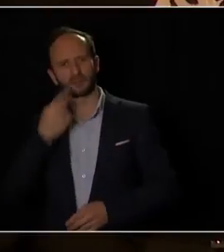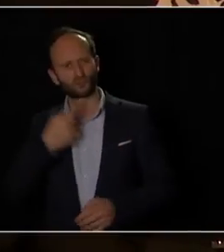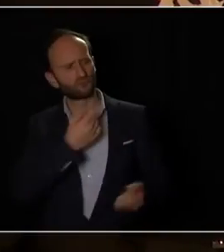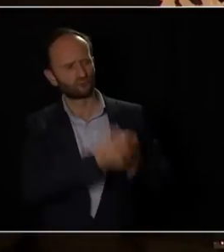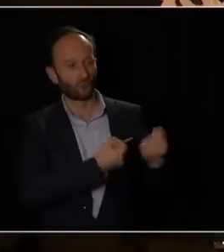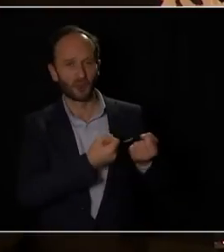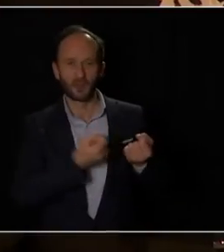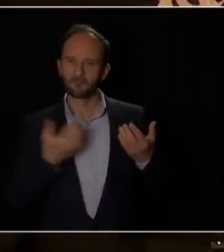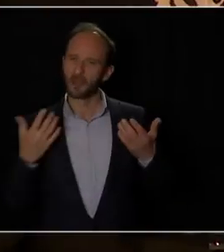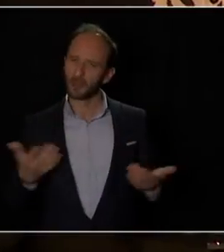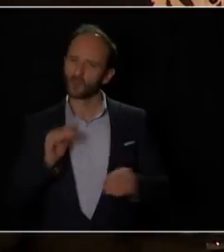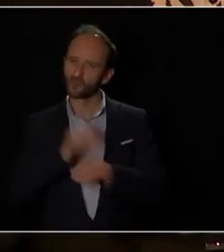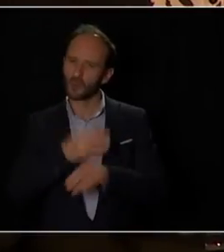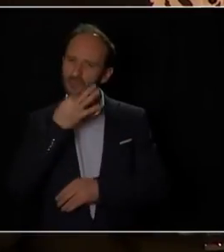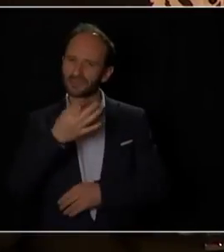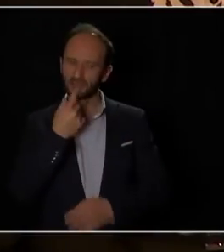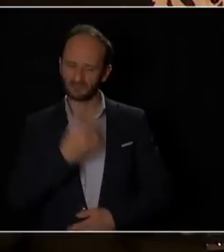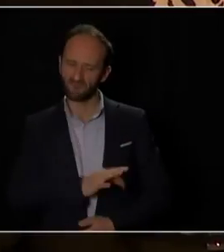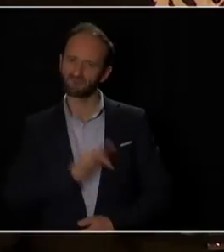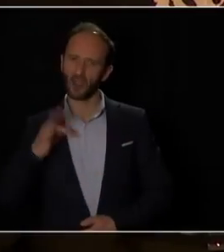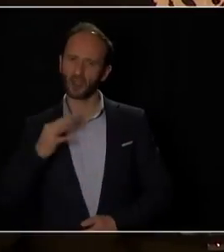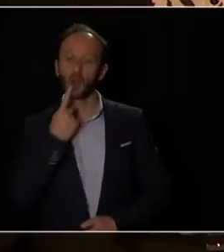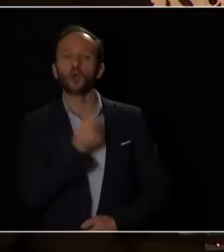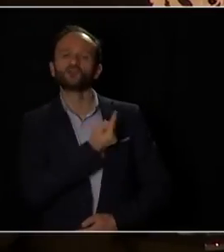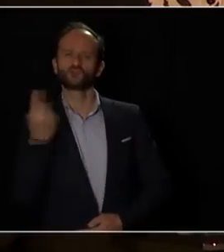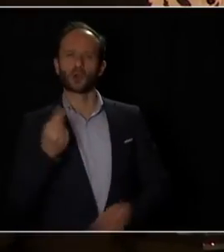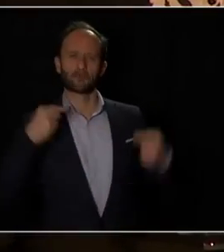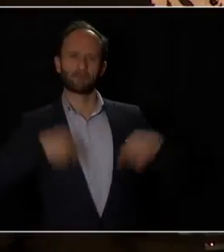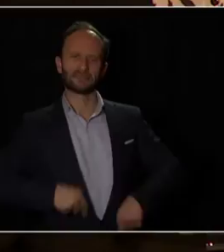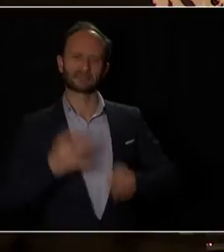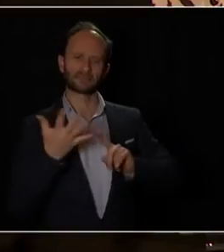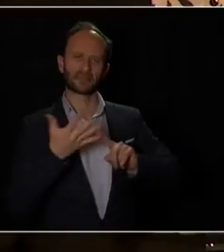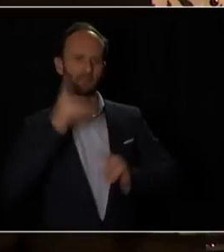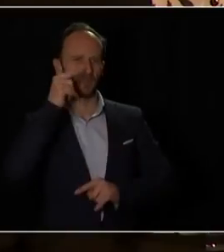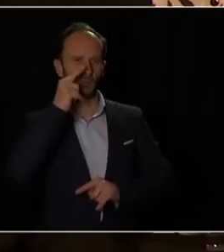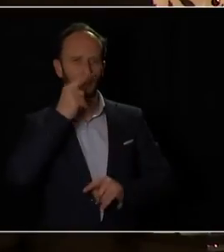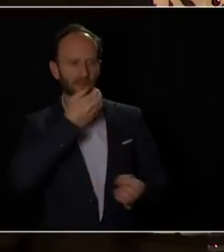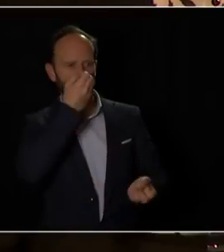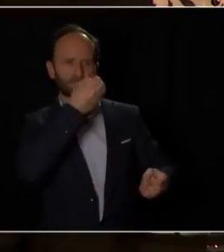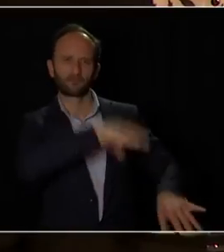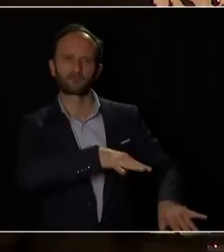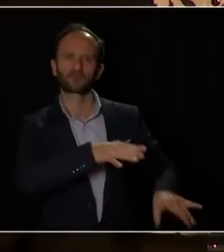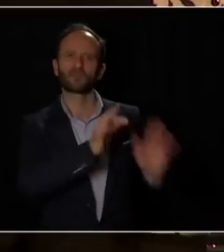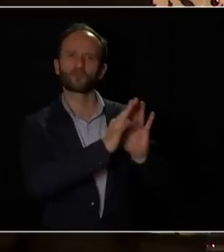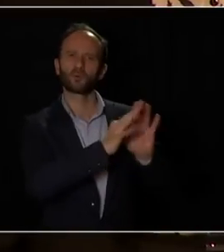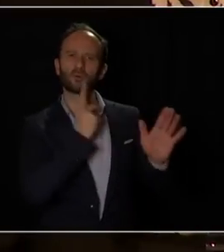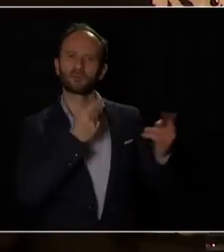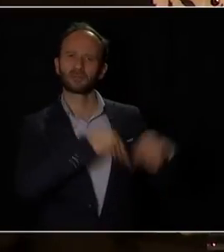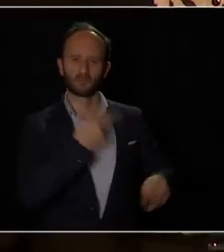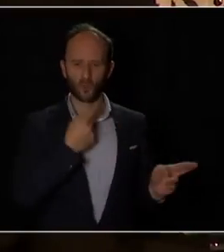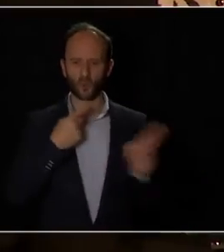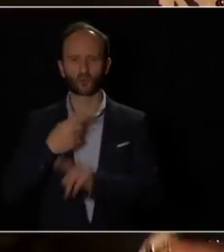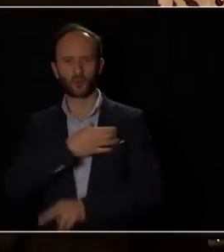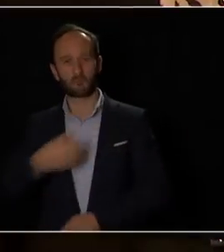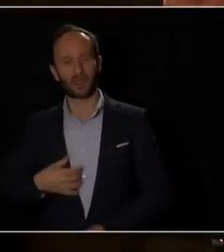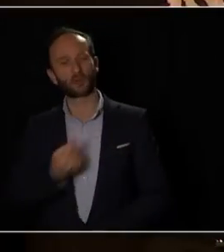soir, d'être le seul ministre de la Ve République à avoir quitté ses fonctions ministérielles pour redevenir maire de la ville de